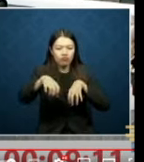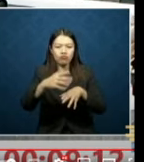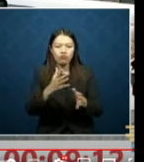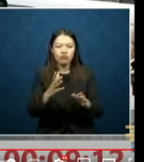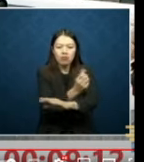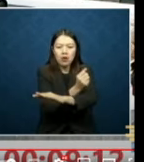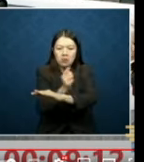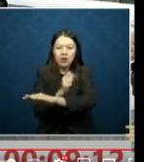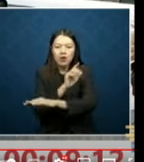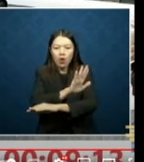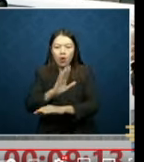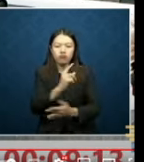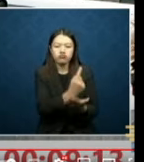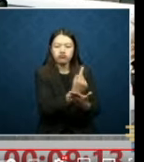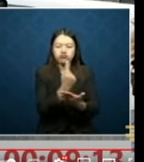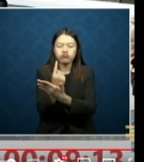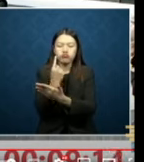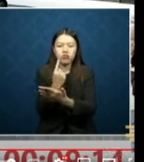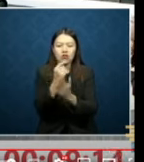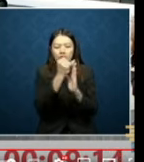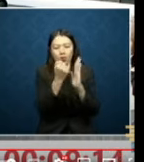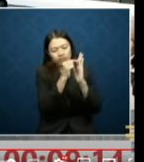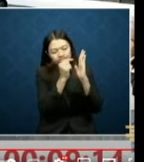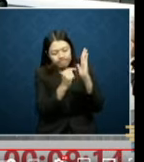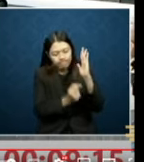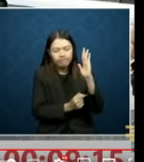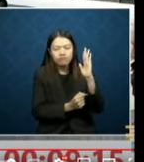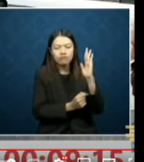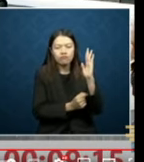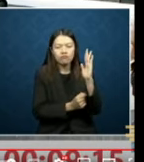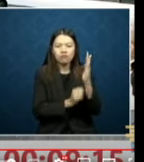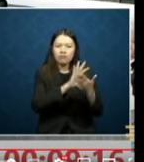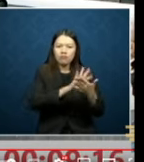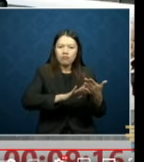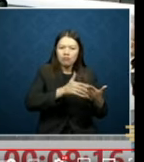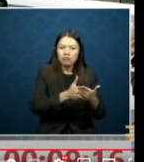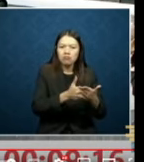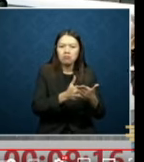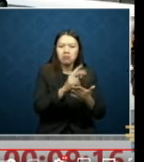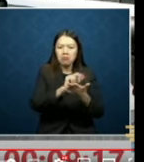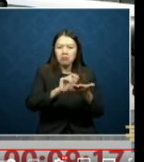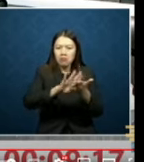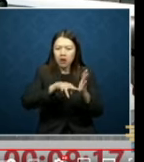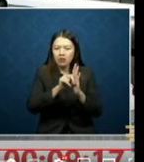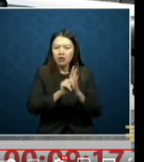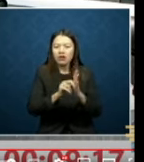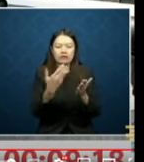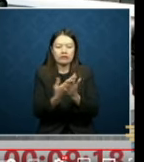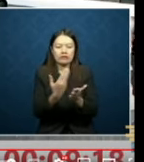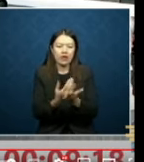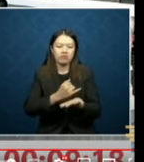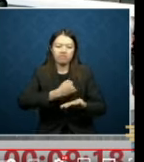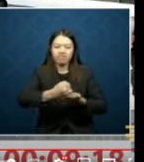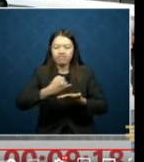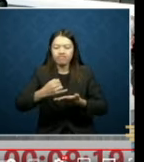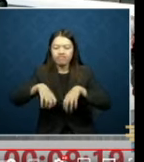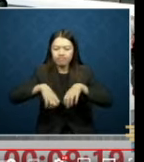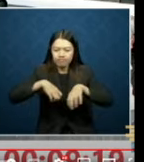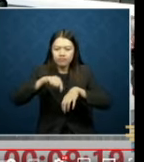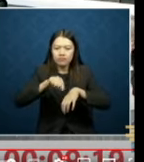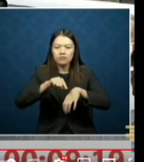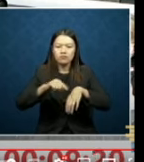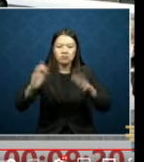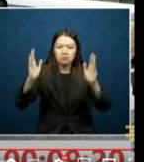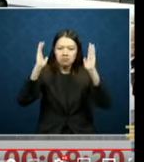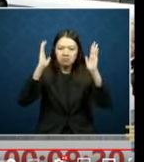การเมืองตัวแทนพรรคการเมืองประจำจังหวัดนโยบายใดที่ต้องใช้จ่ายเงินการประกาศโฆ